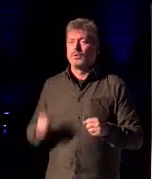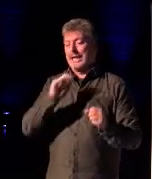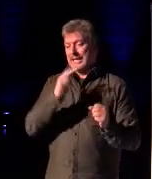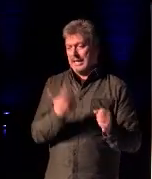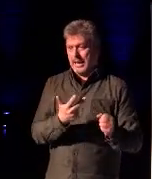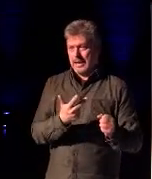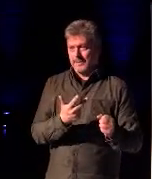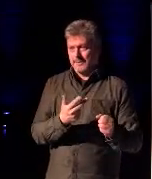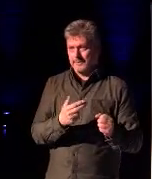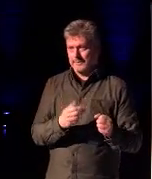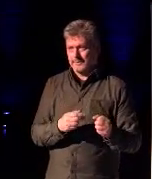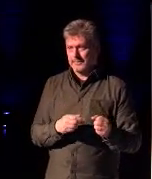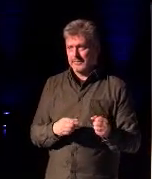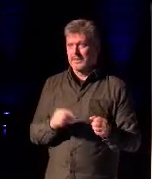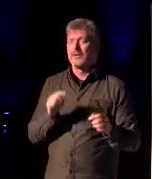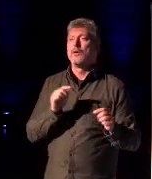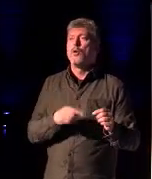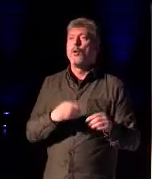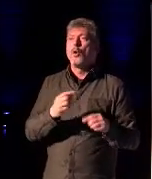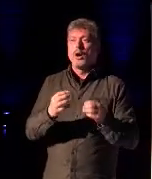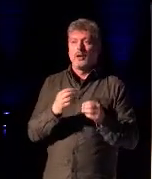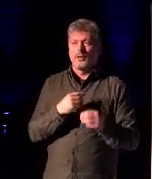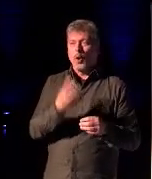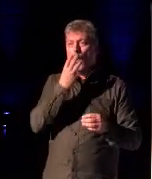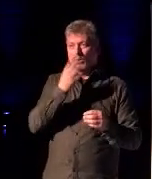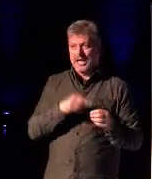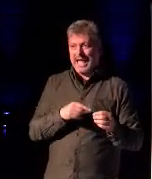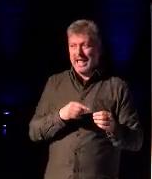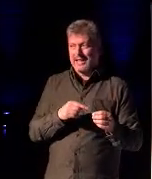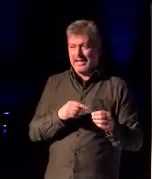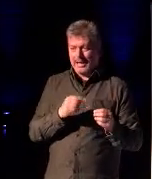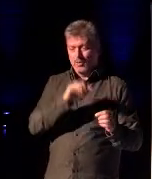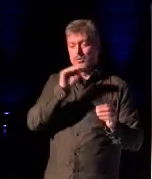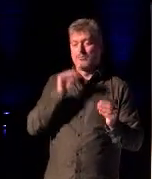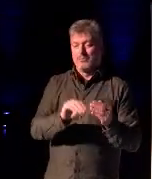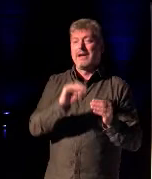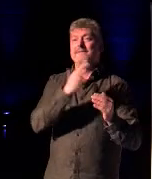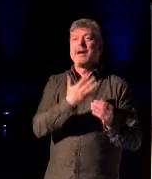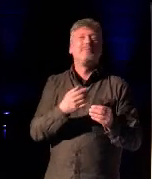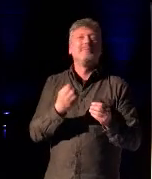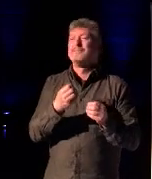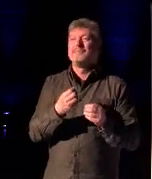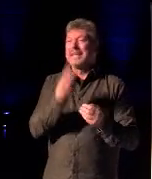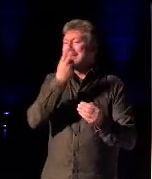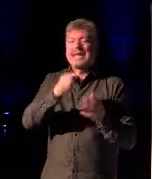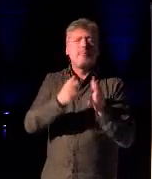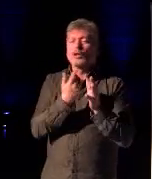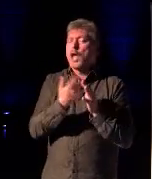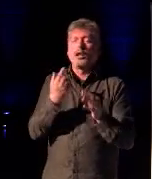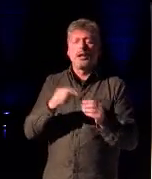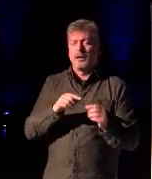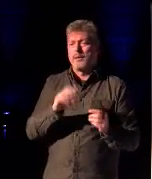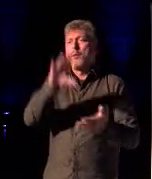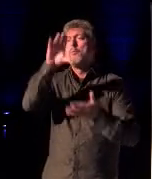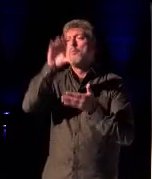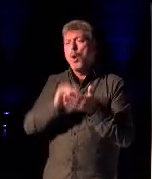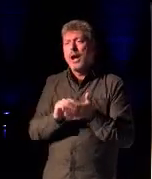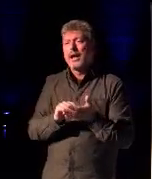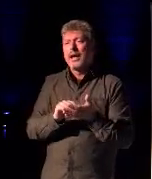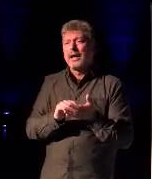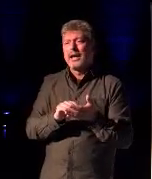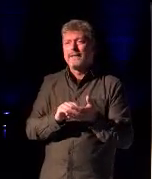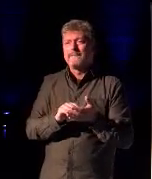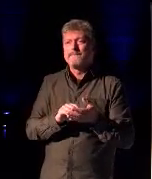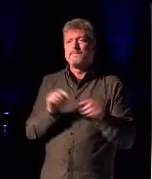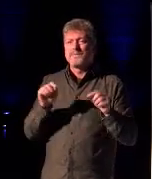3. Og det å bli kvitt oksygenet skårte hun også til 5. Og ikke heng dere opp i tallene her. Poenget at det de samme